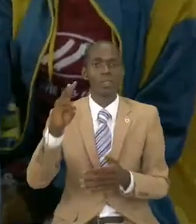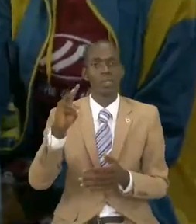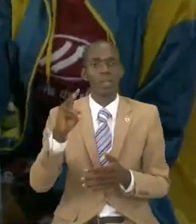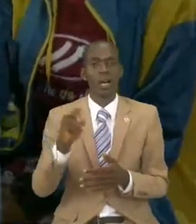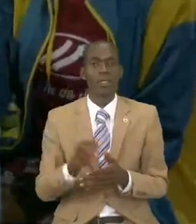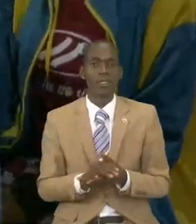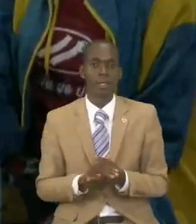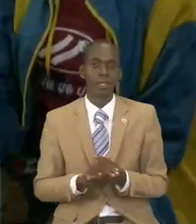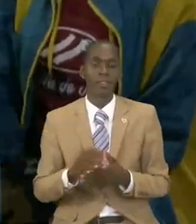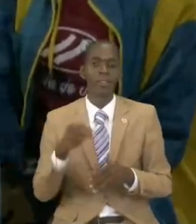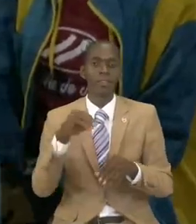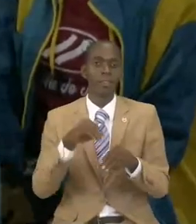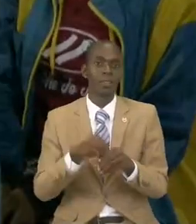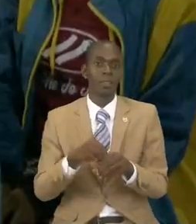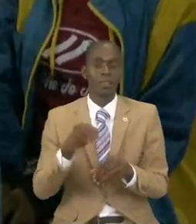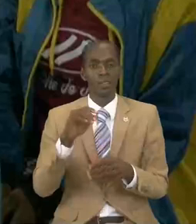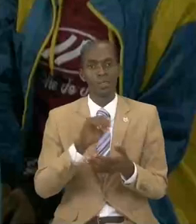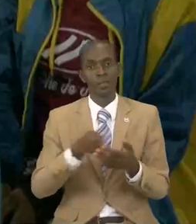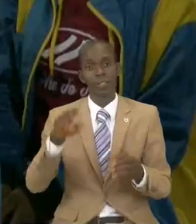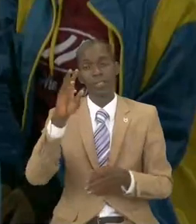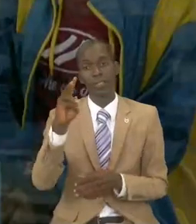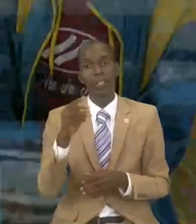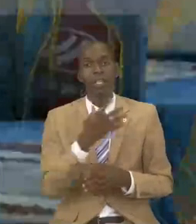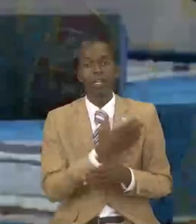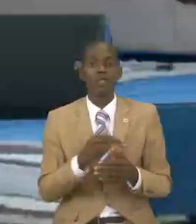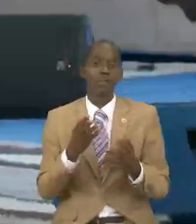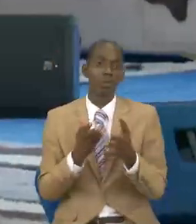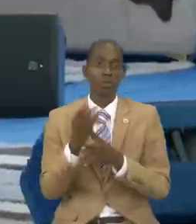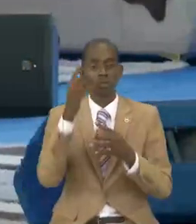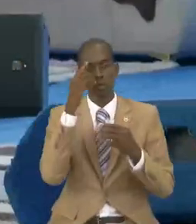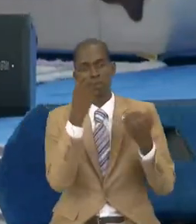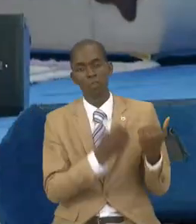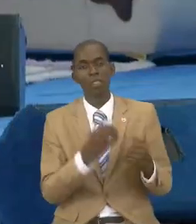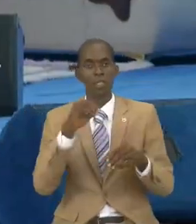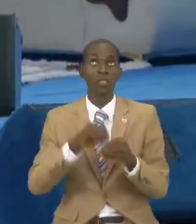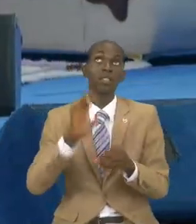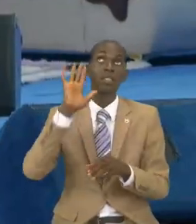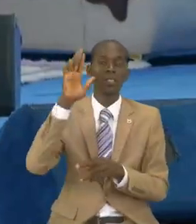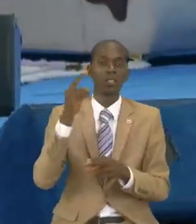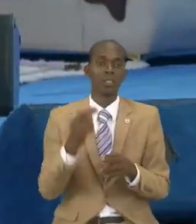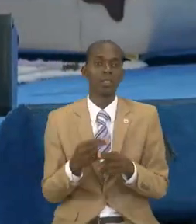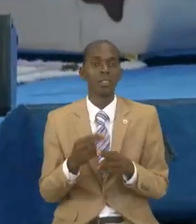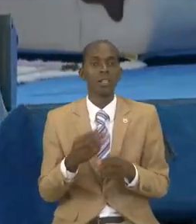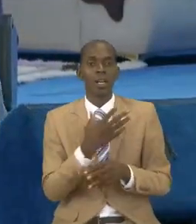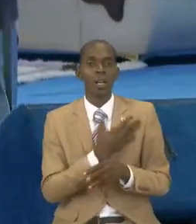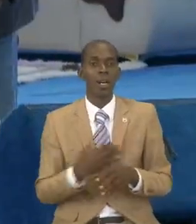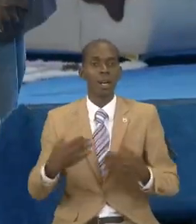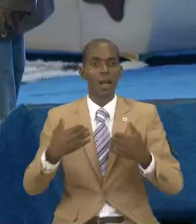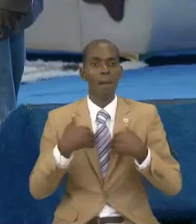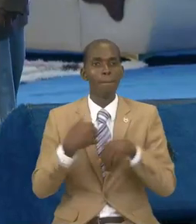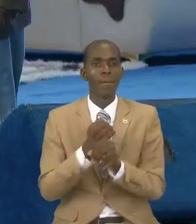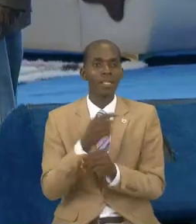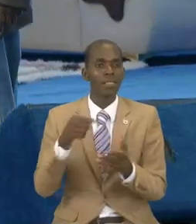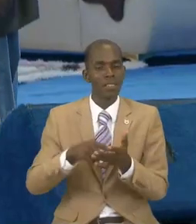Verset 16. C'est par la foi en son nom que son nom a raffermi celui que